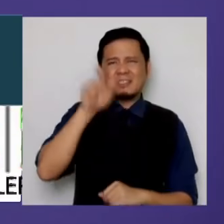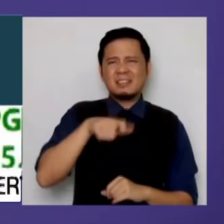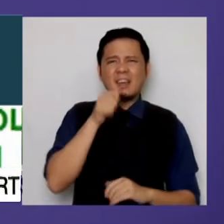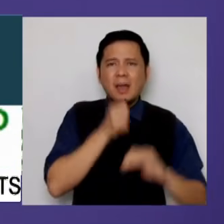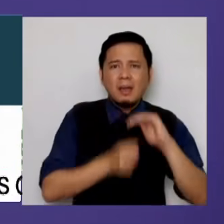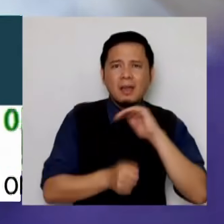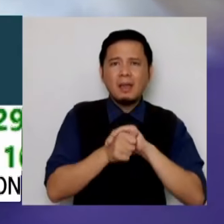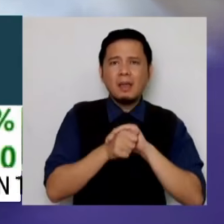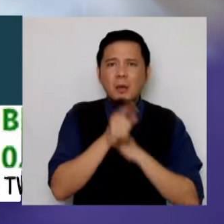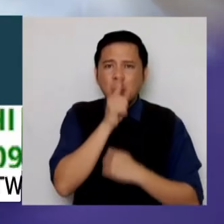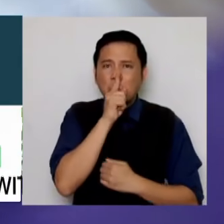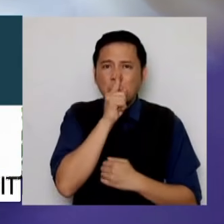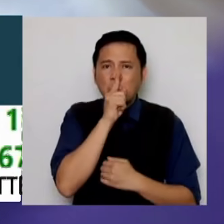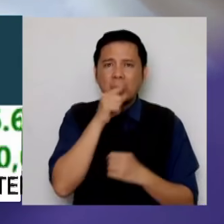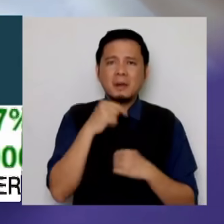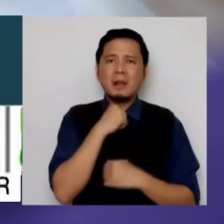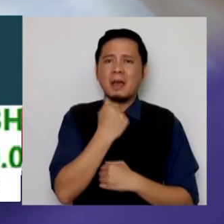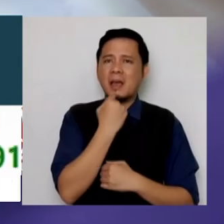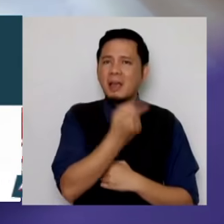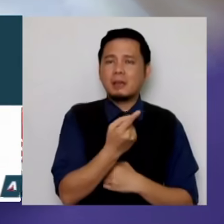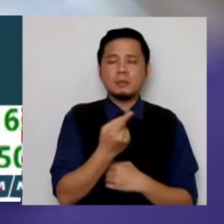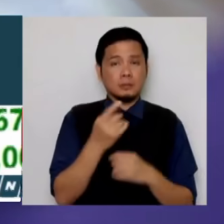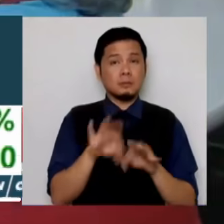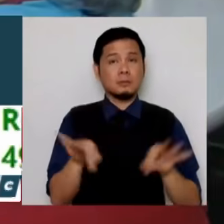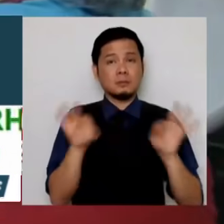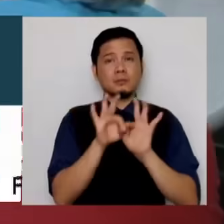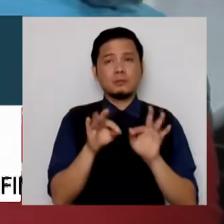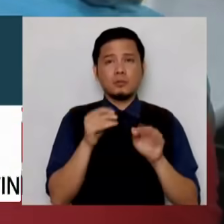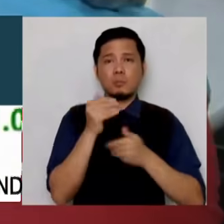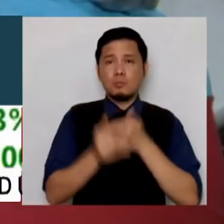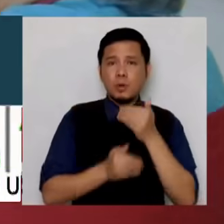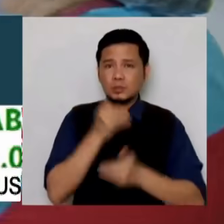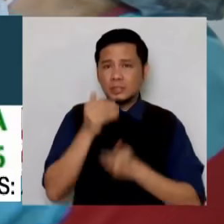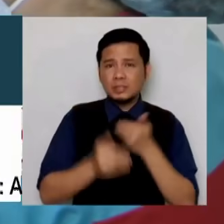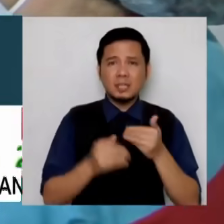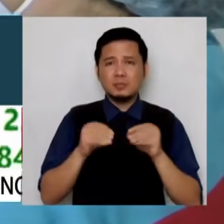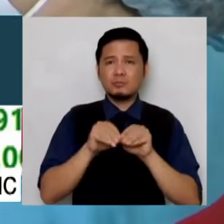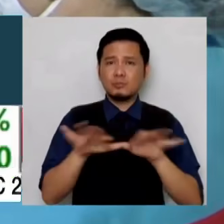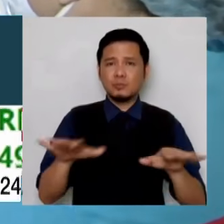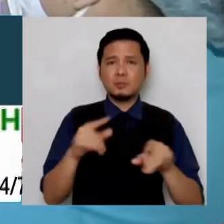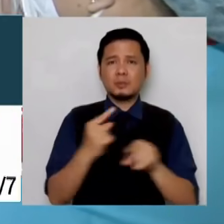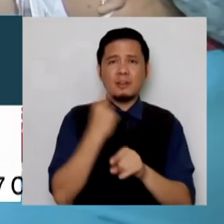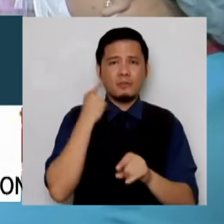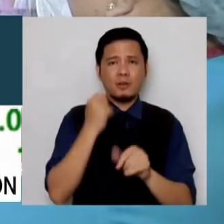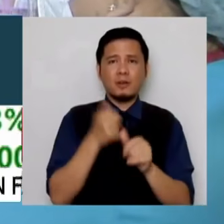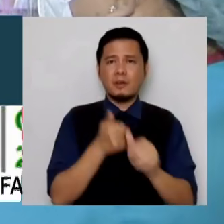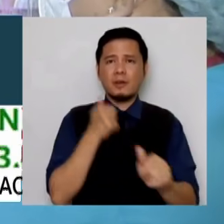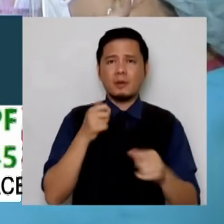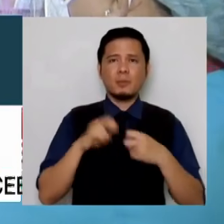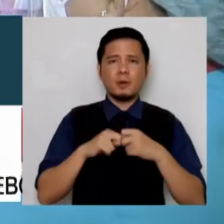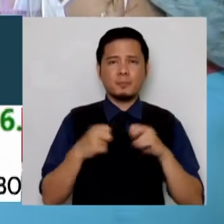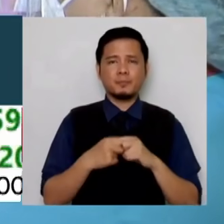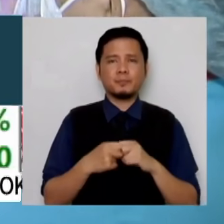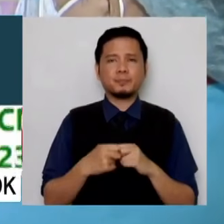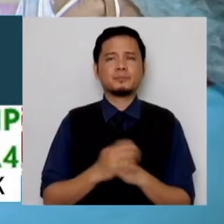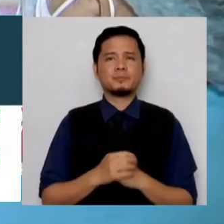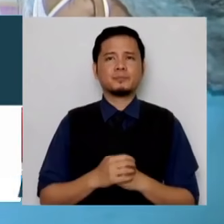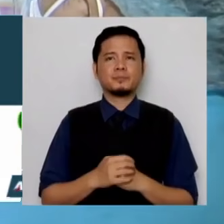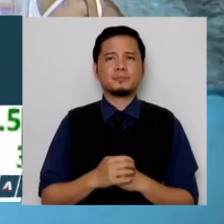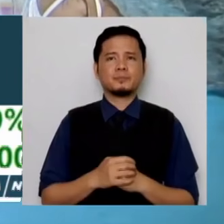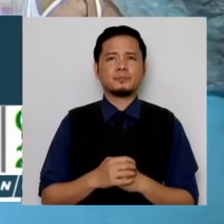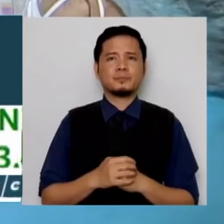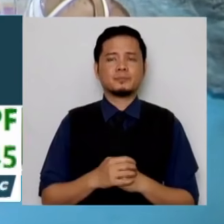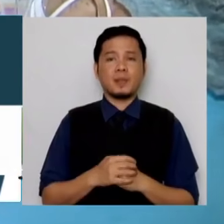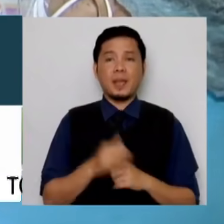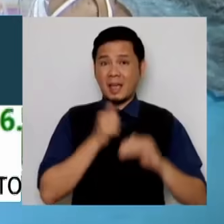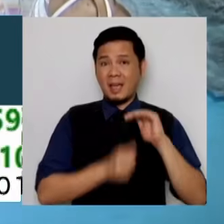have to manage the rollout properly to avoid the problems. And do you think also, hiding Mayor, the brand, hiding the